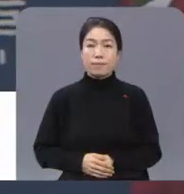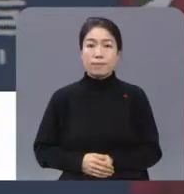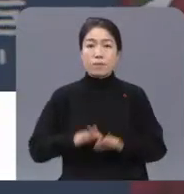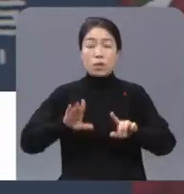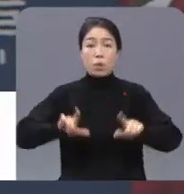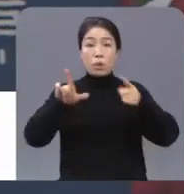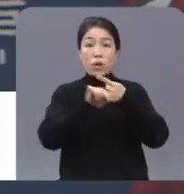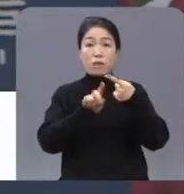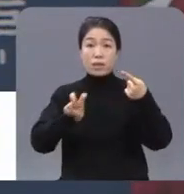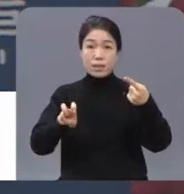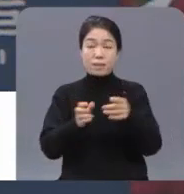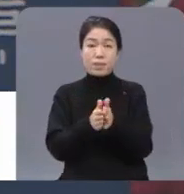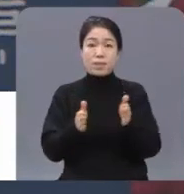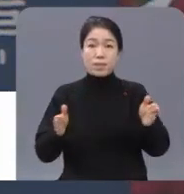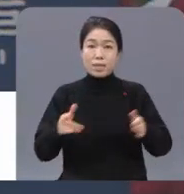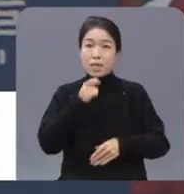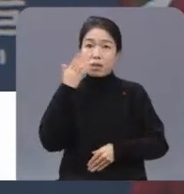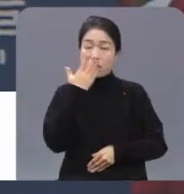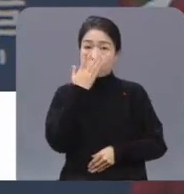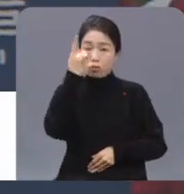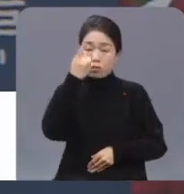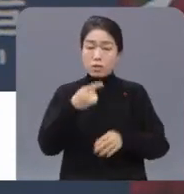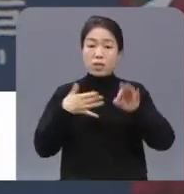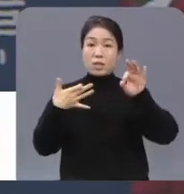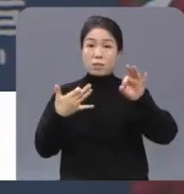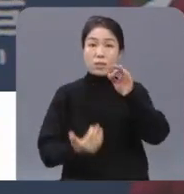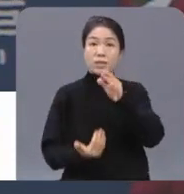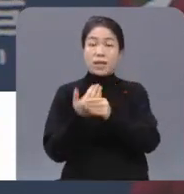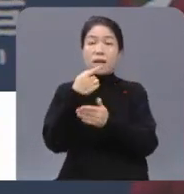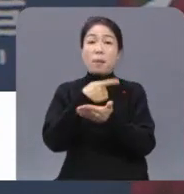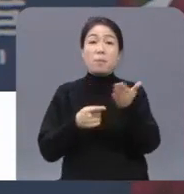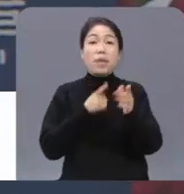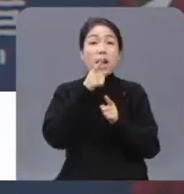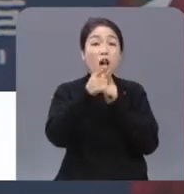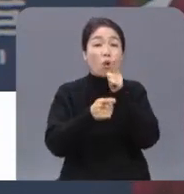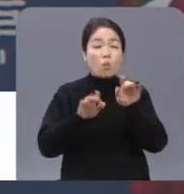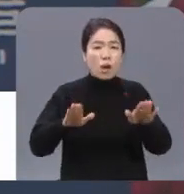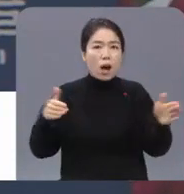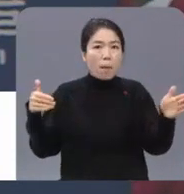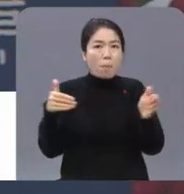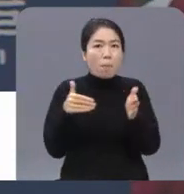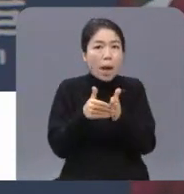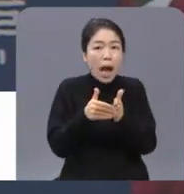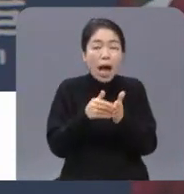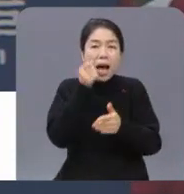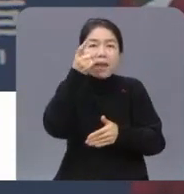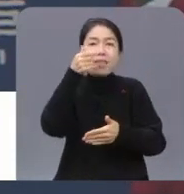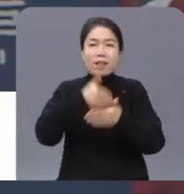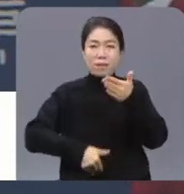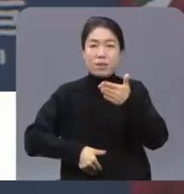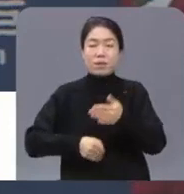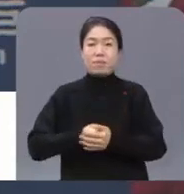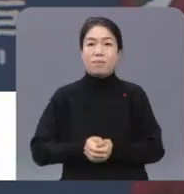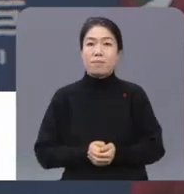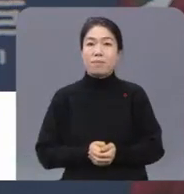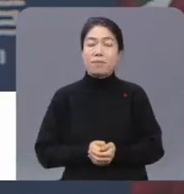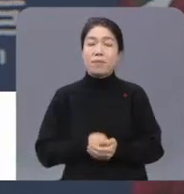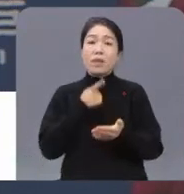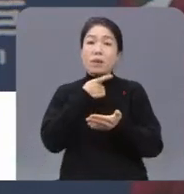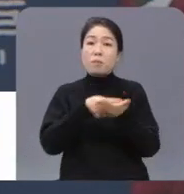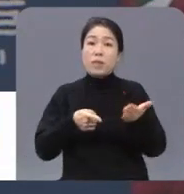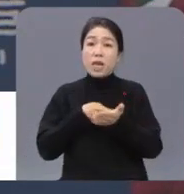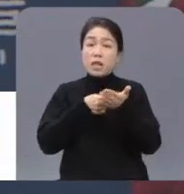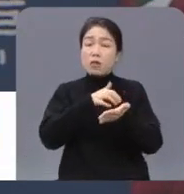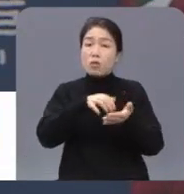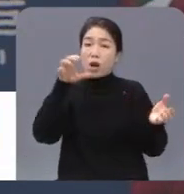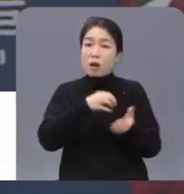올해 1월 20일에 시작된 여수 순천 11구 사건 피해신고가 이제 마감까지 딱 한 달 남았습니다 피해